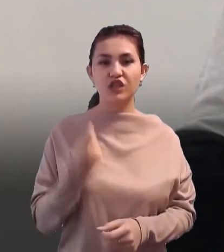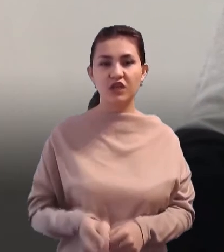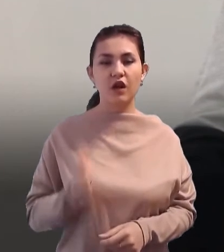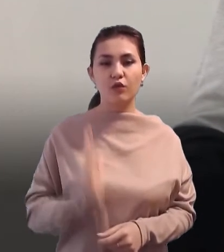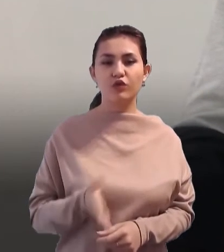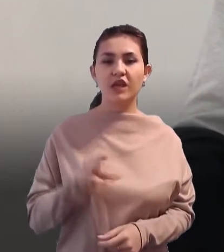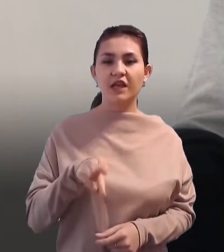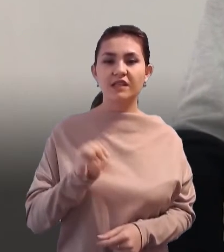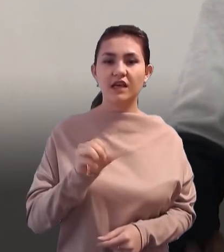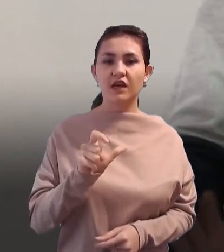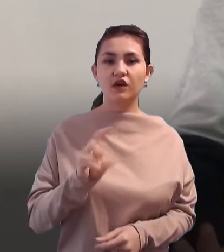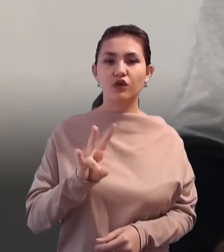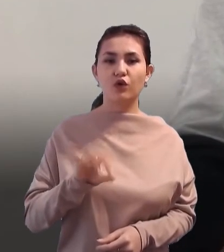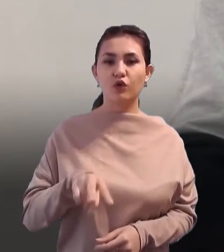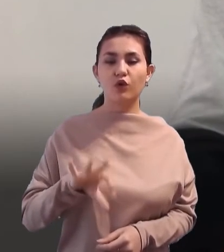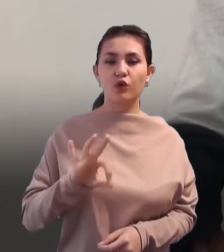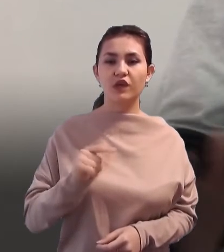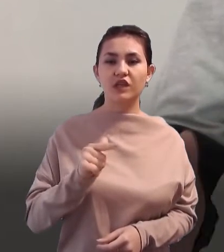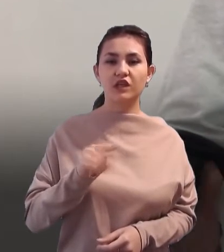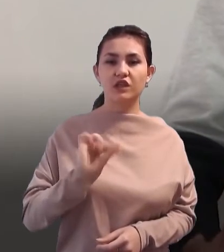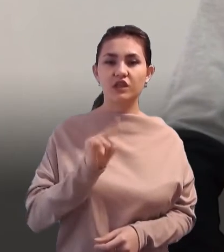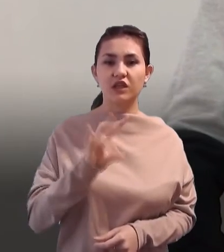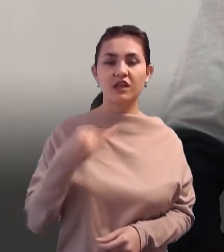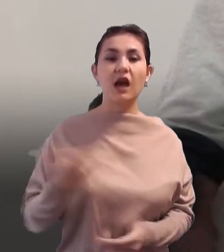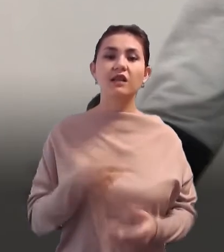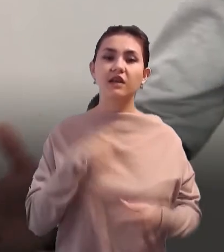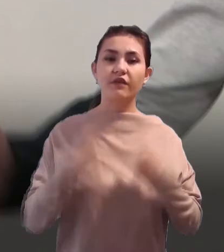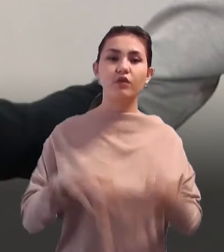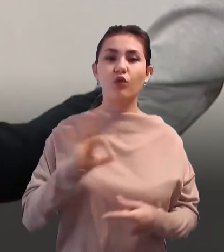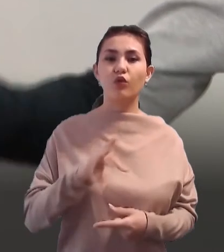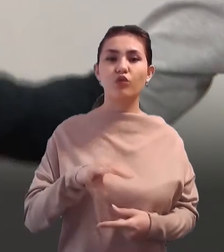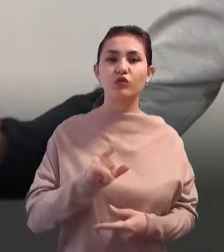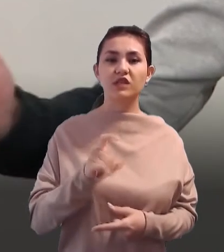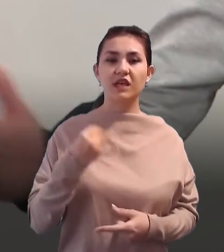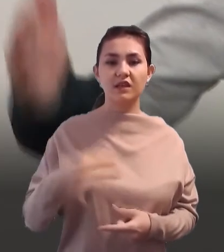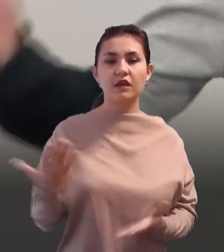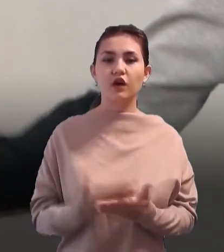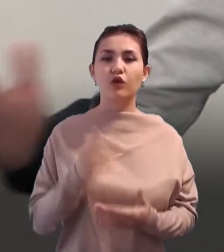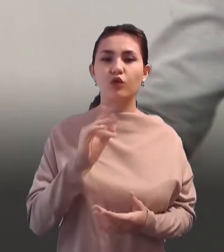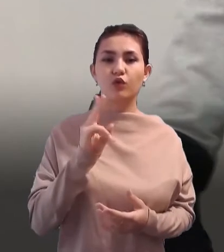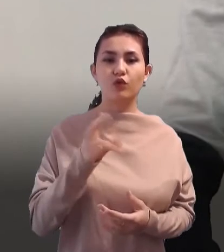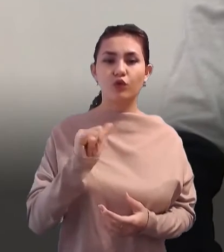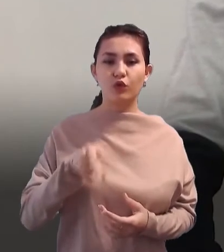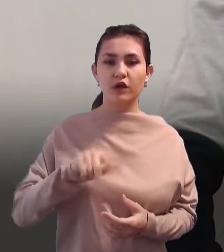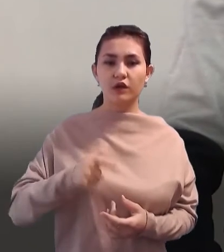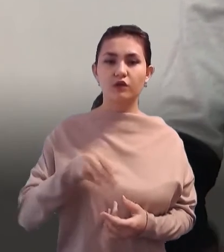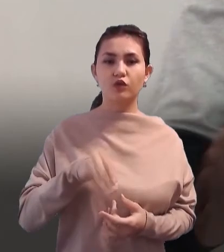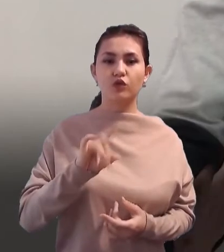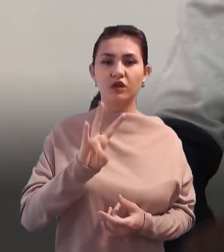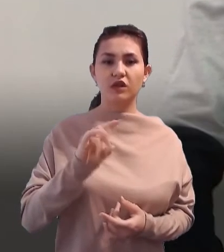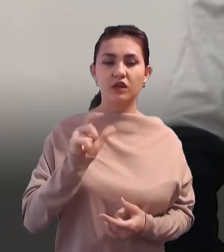если мы говорим о музее или там о каком-нибудь таком, ну, культурном хабе, что важно сохранить вот эту вот составляющую